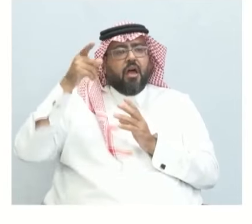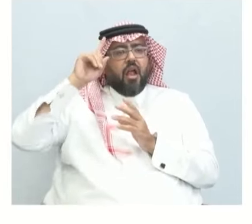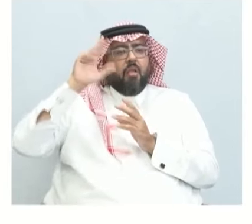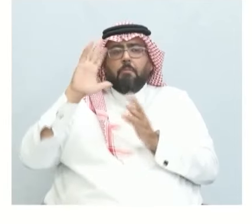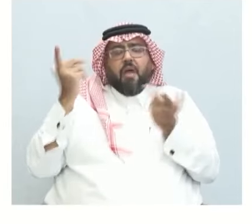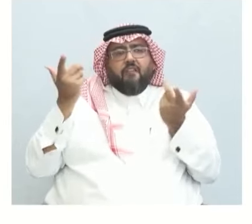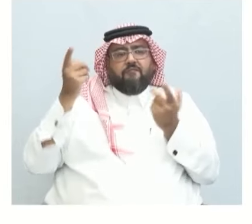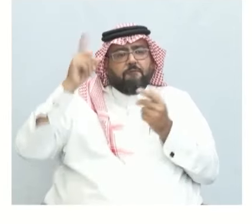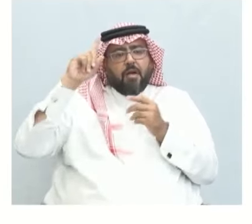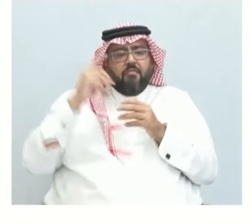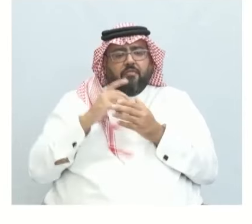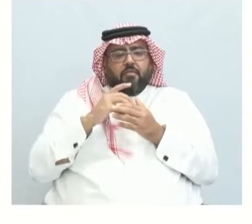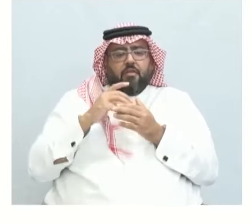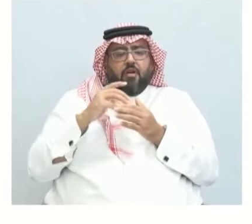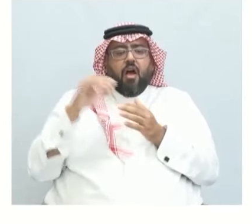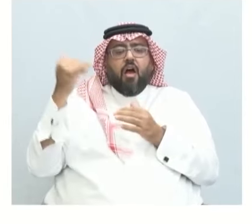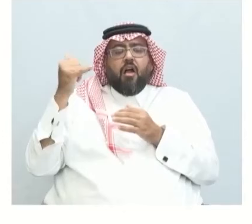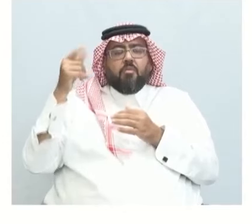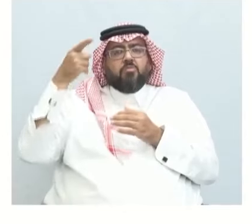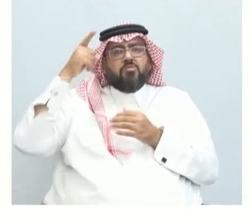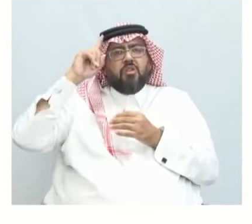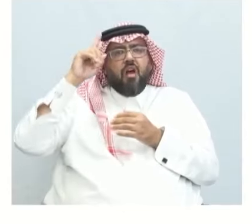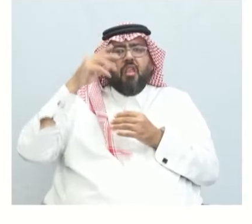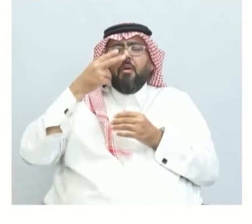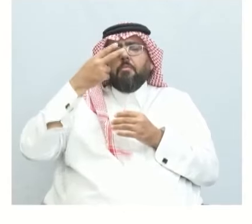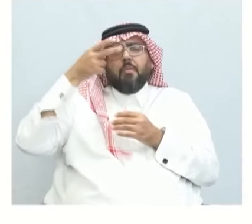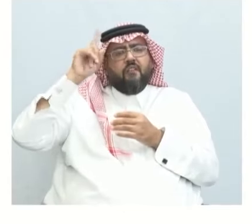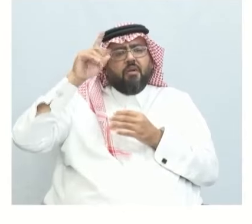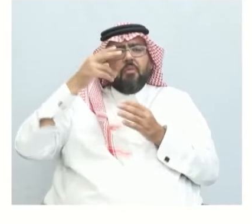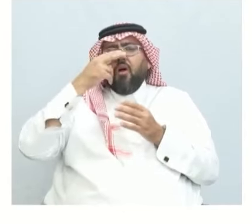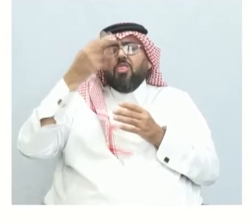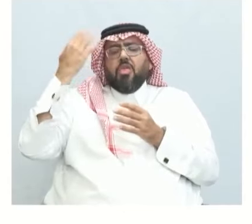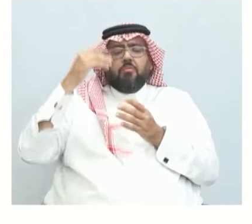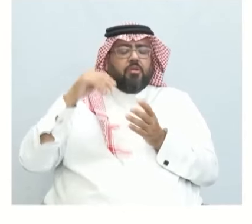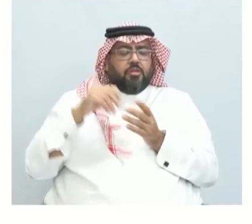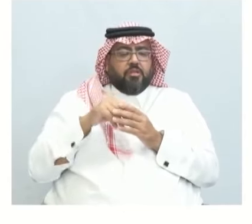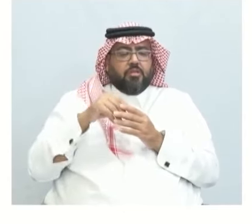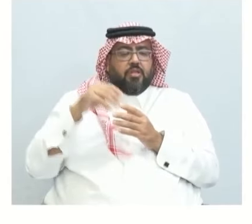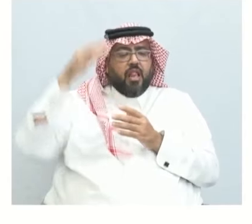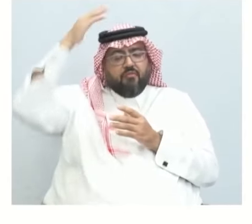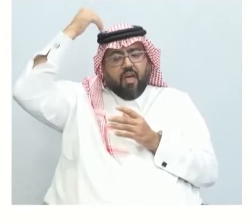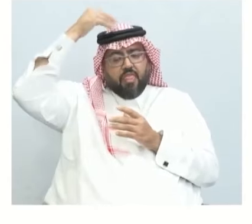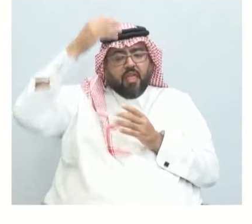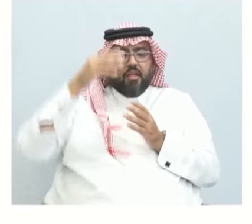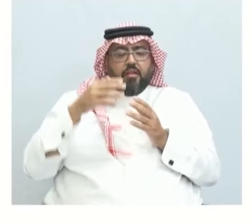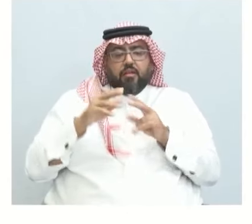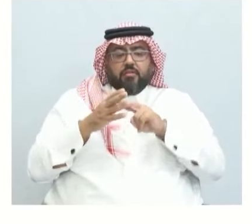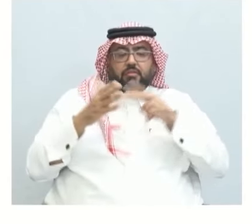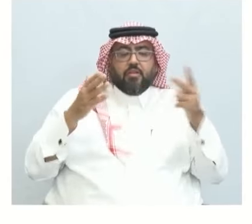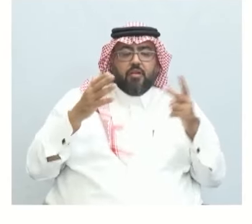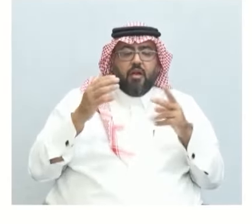فوصف العرب بالجهل وعصرهم السابق للاسلام بالعصر الجاهلي ومنهم من جعله مرادفا